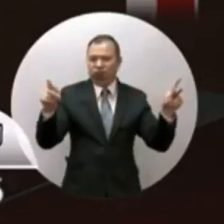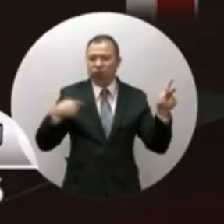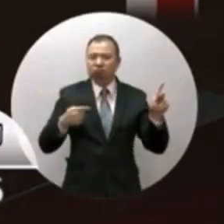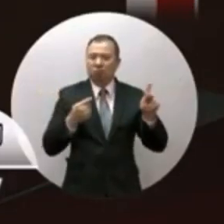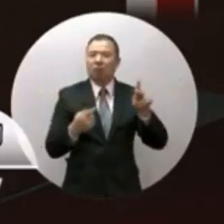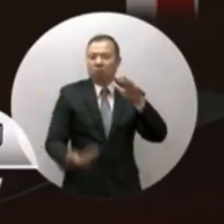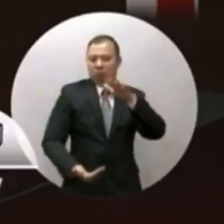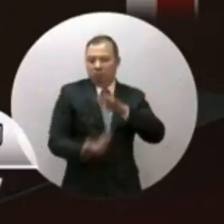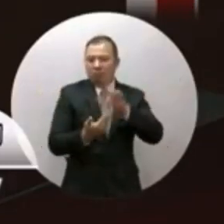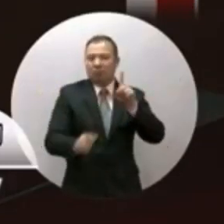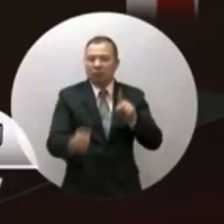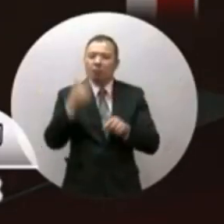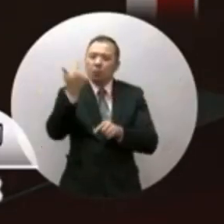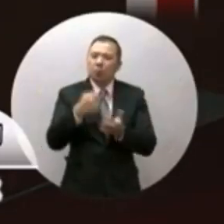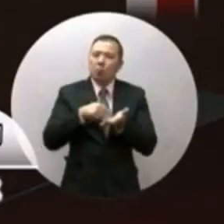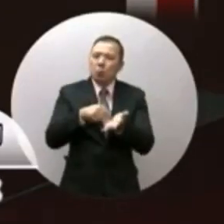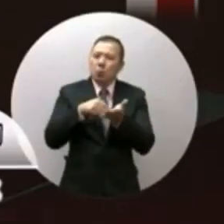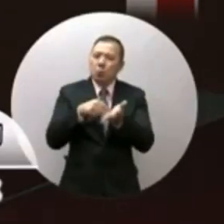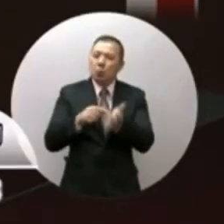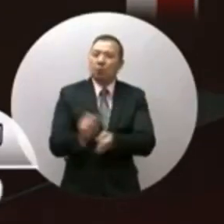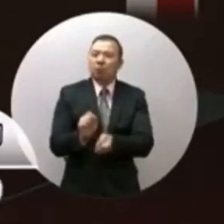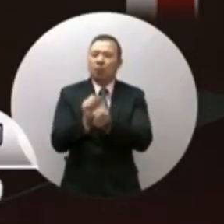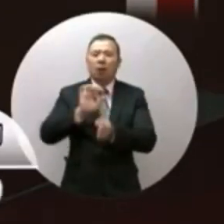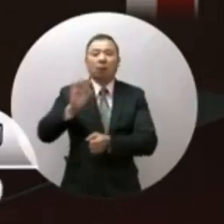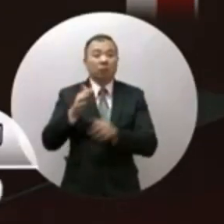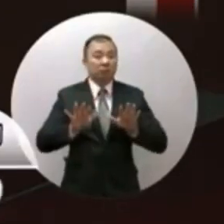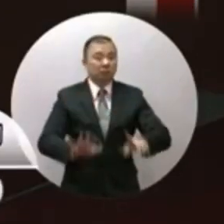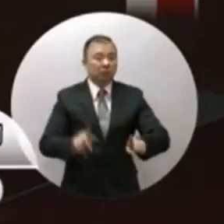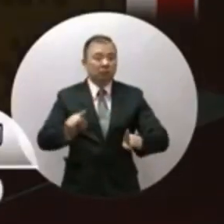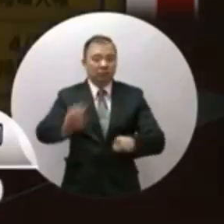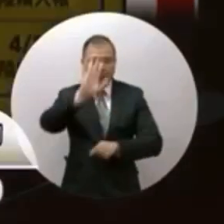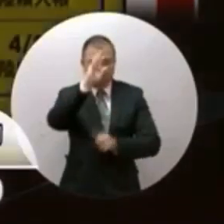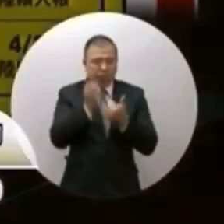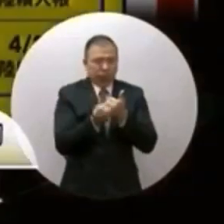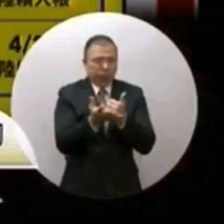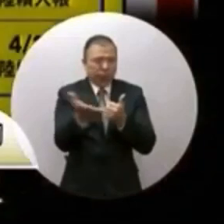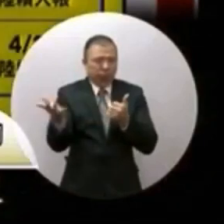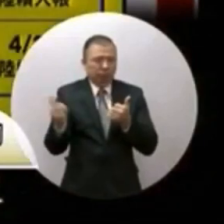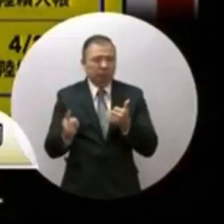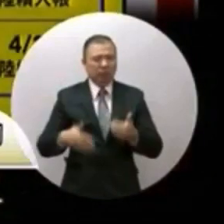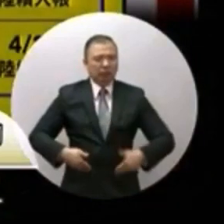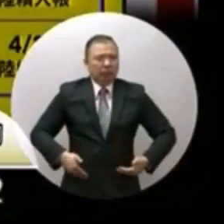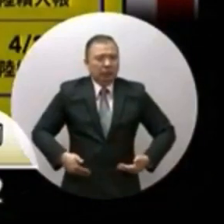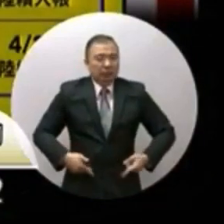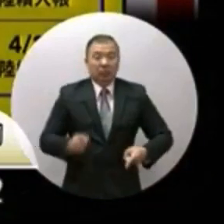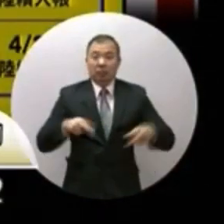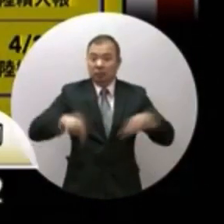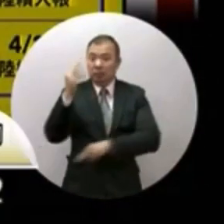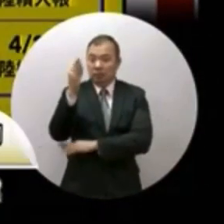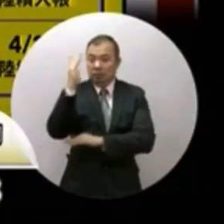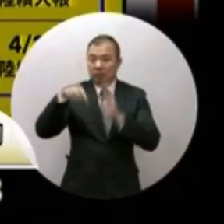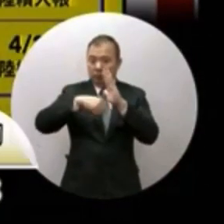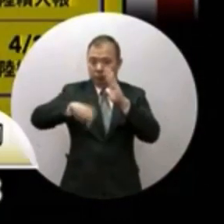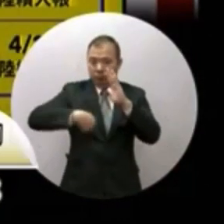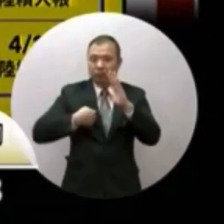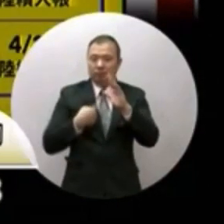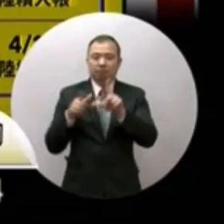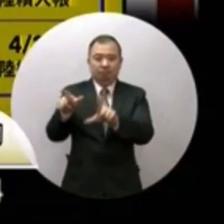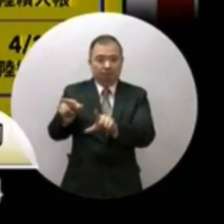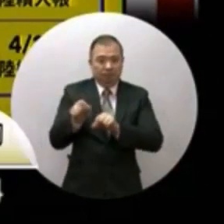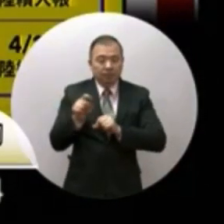动。由于疫情紧急，所以行政院根据贵院通过